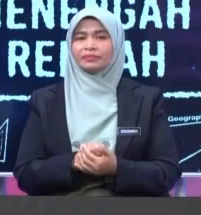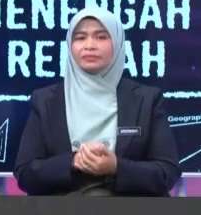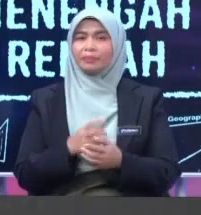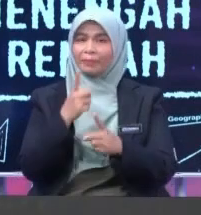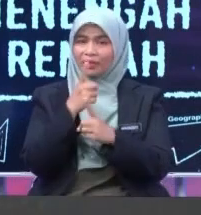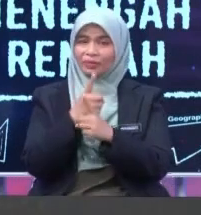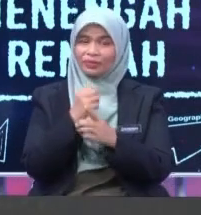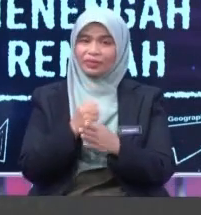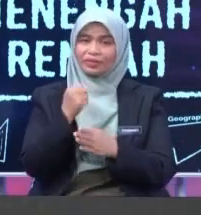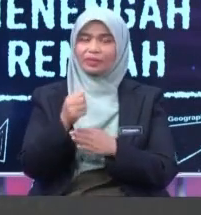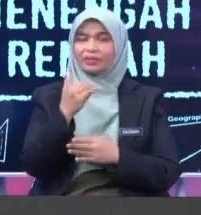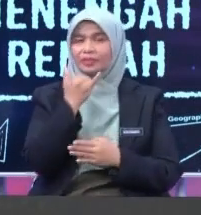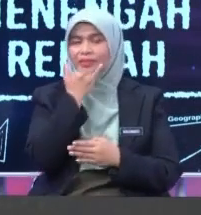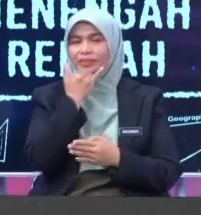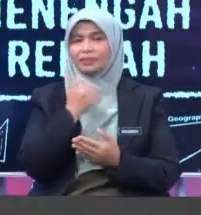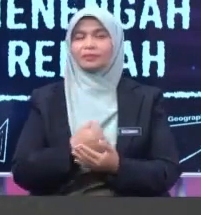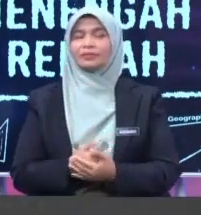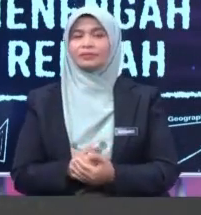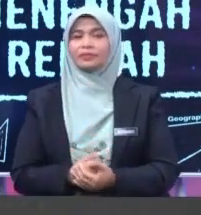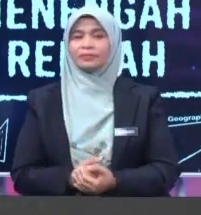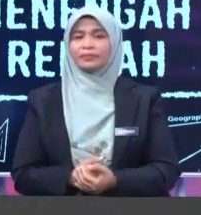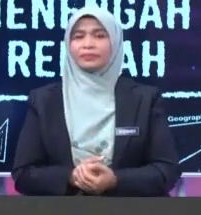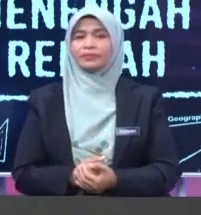Okay, murid-murid boleh mengangkat jawapan.